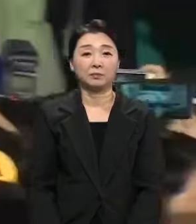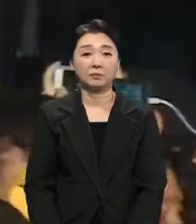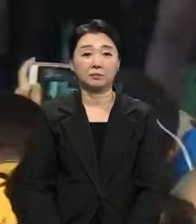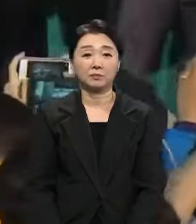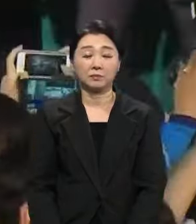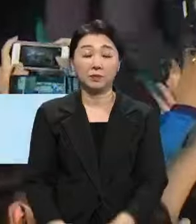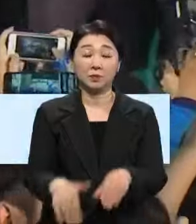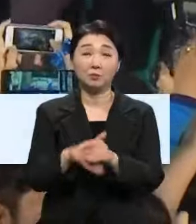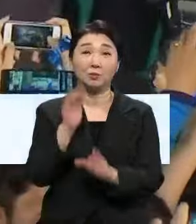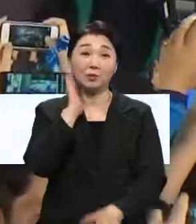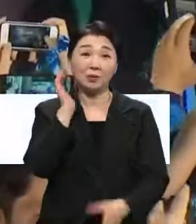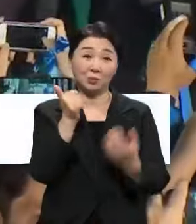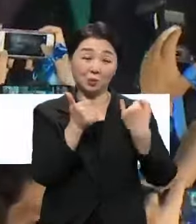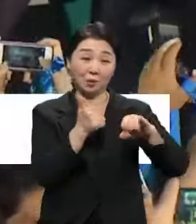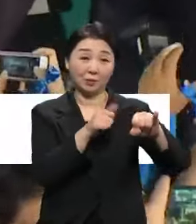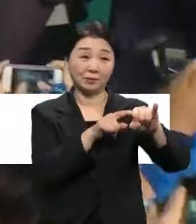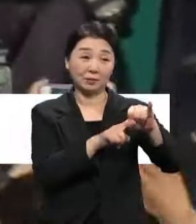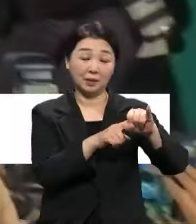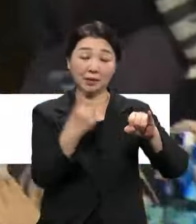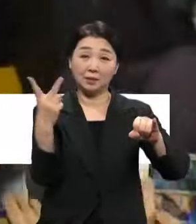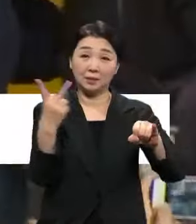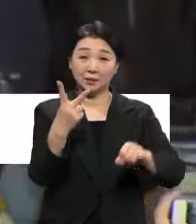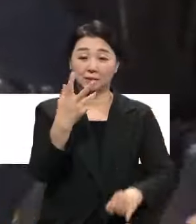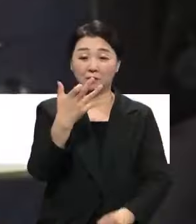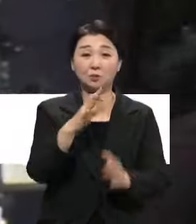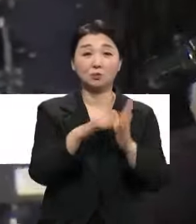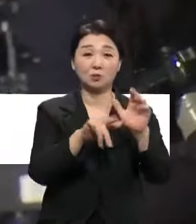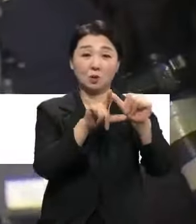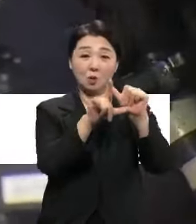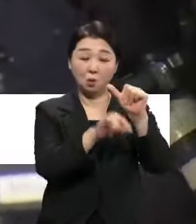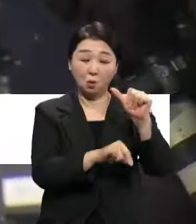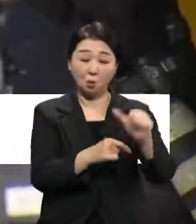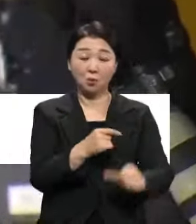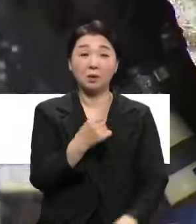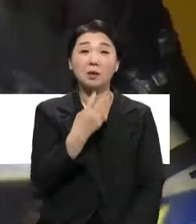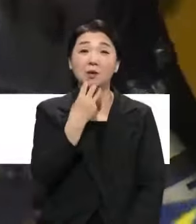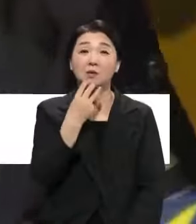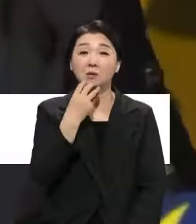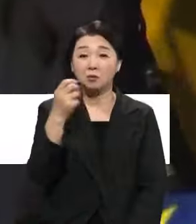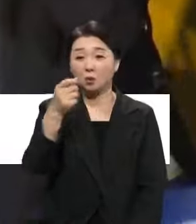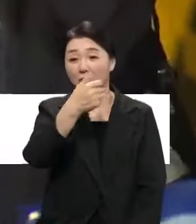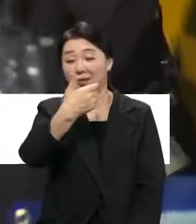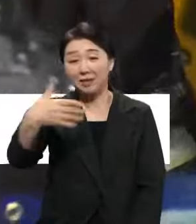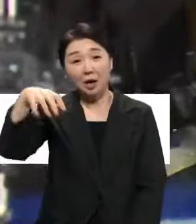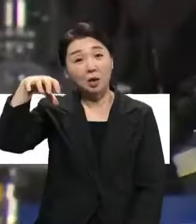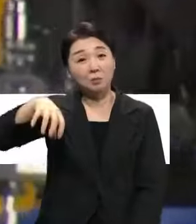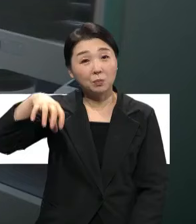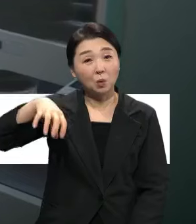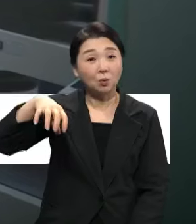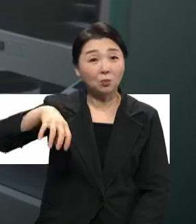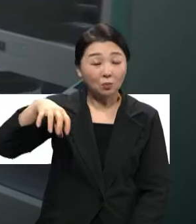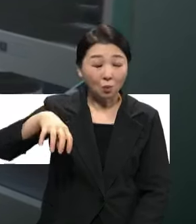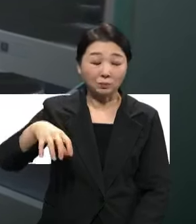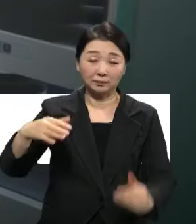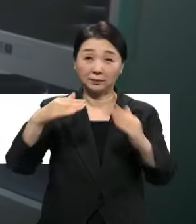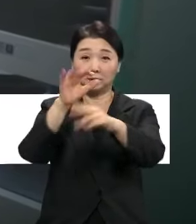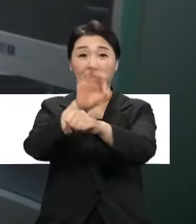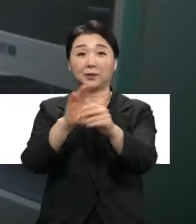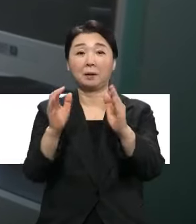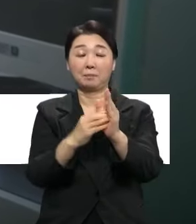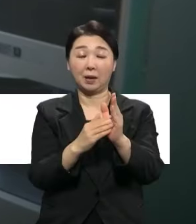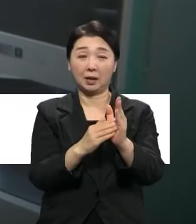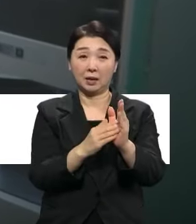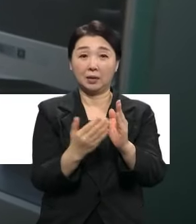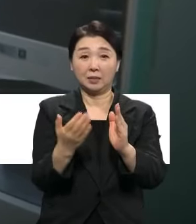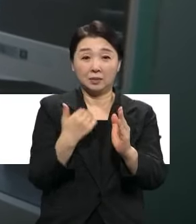문재인 전 대통령의 딸 다혜 씨는 2019년 5월 서울 양평동의 다가구 주택 한 채를 샀습니다. 전 남편 서모